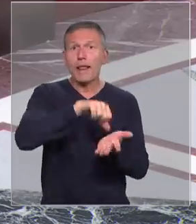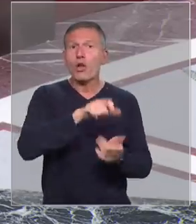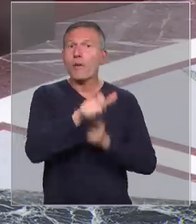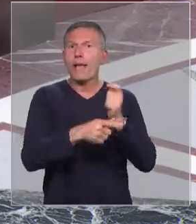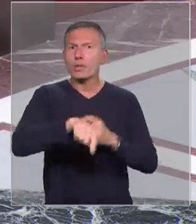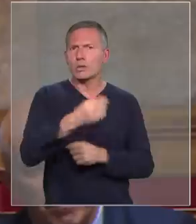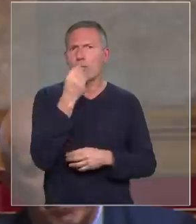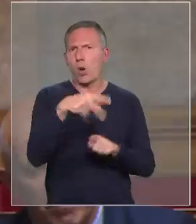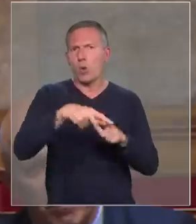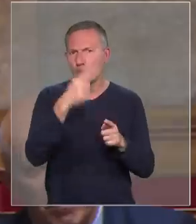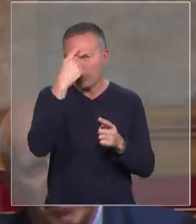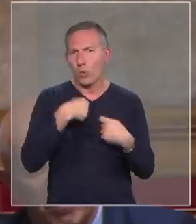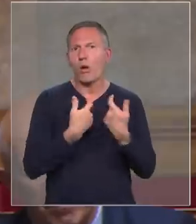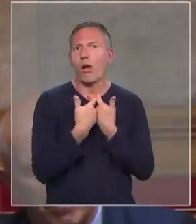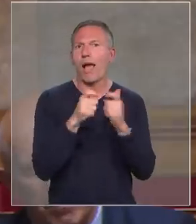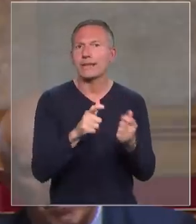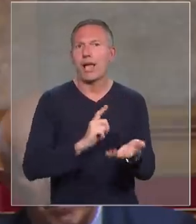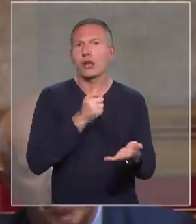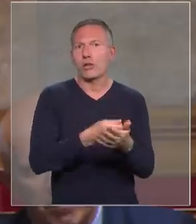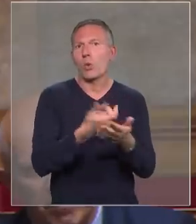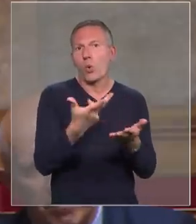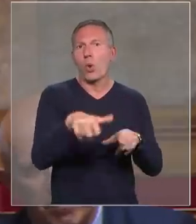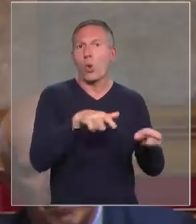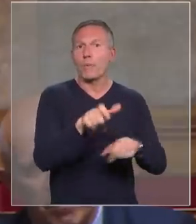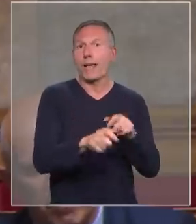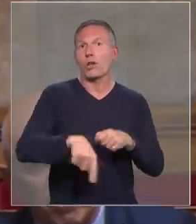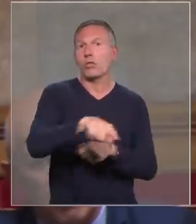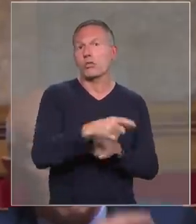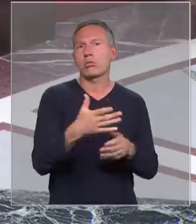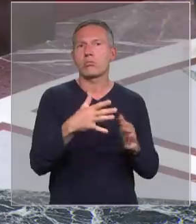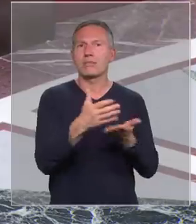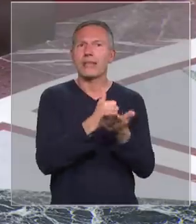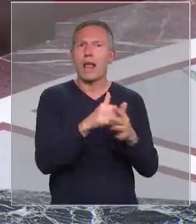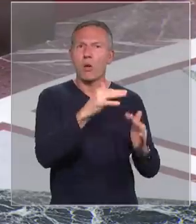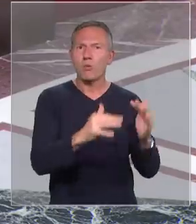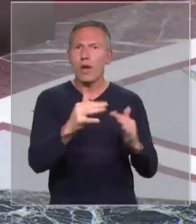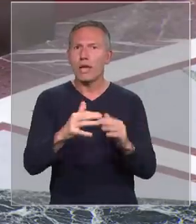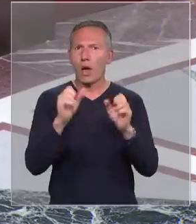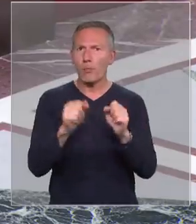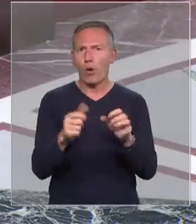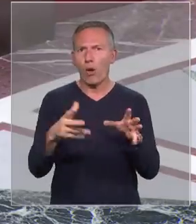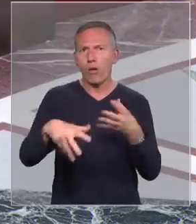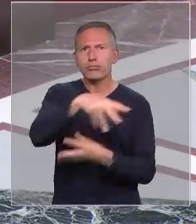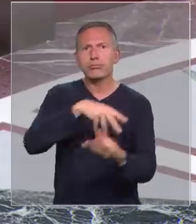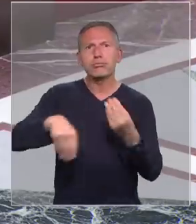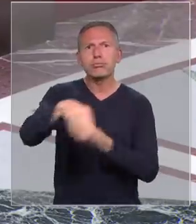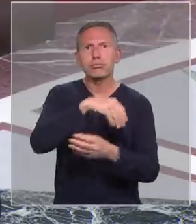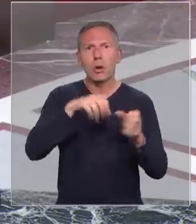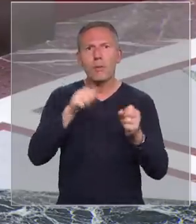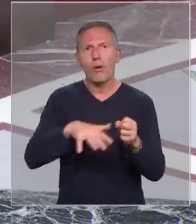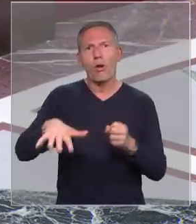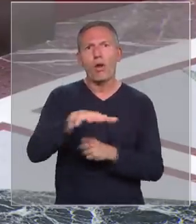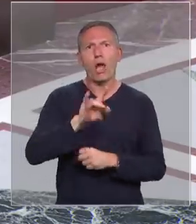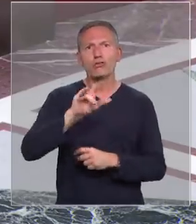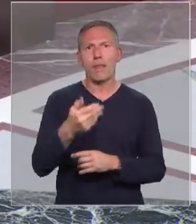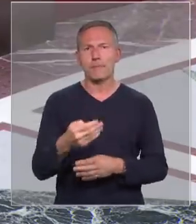outil d'accession à la location pour les classes moyennes et pour permettre du mouvement dans le parc